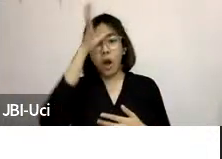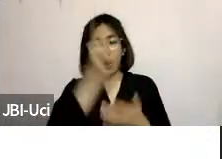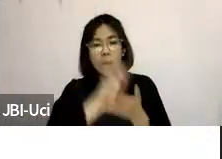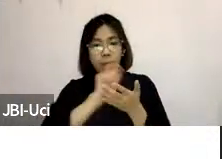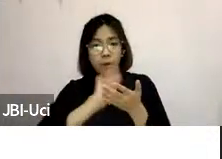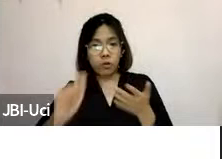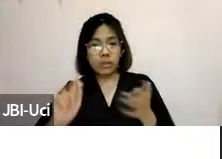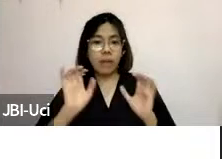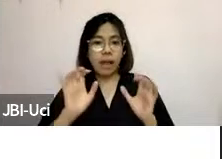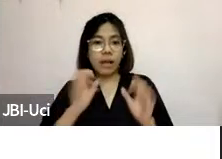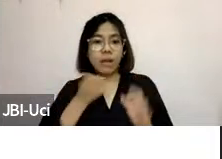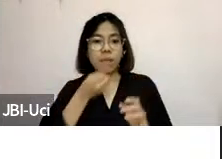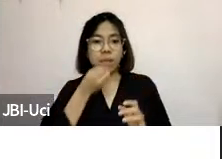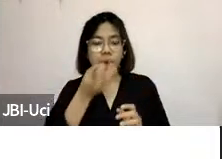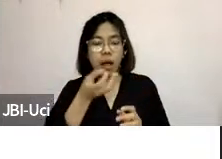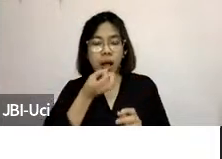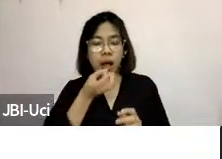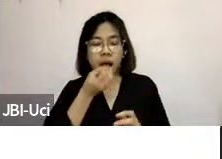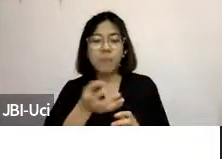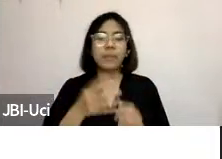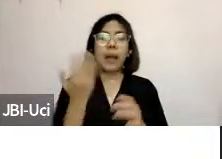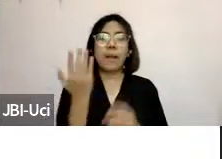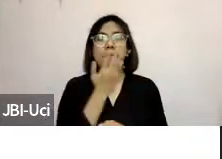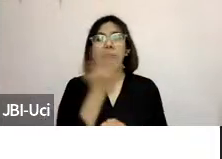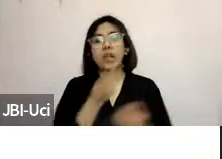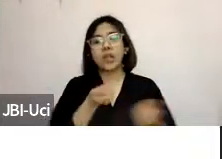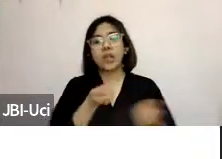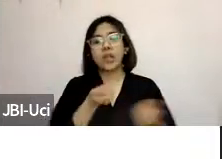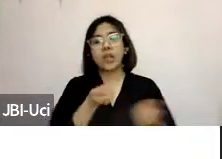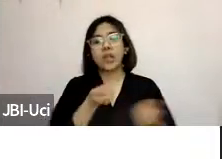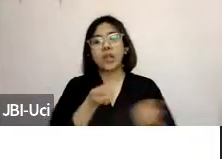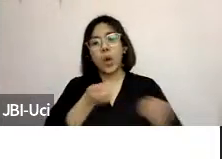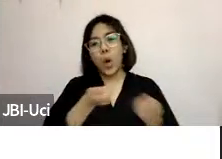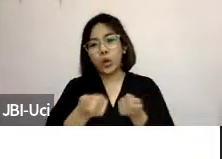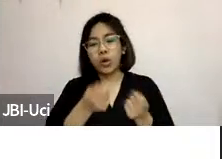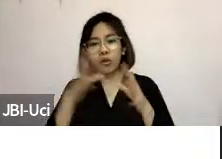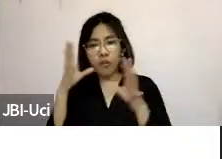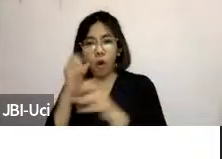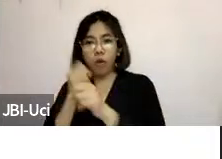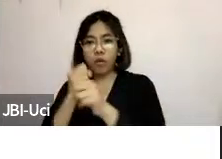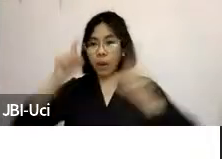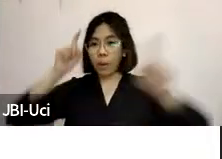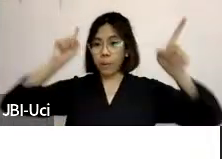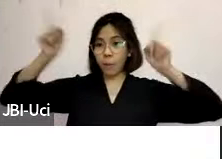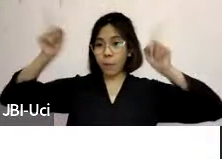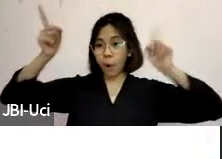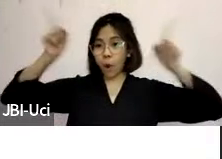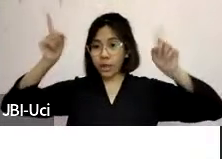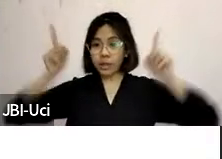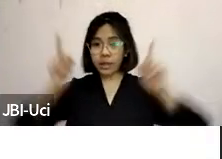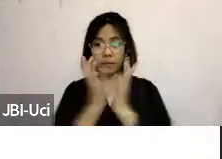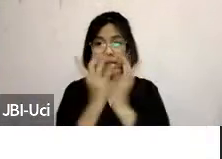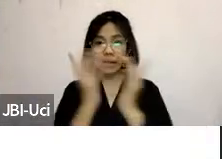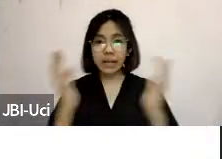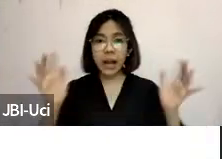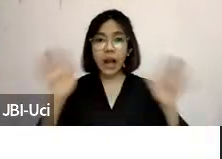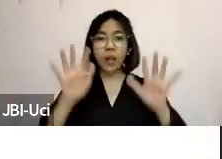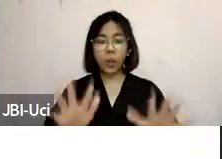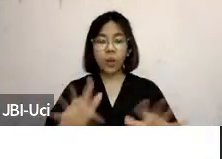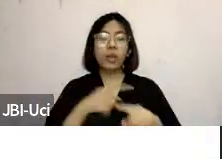kontrol ini tidak hanya bekerja di politik publik tapi